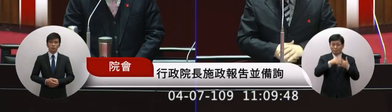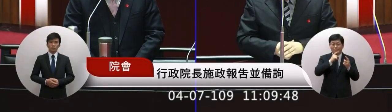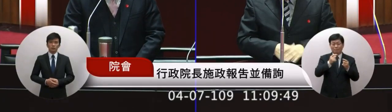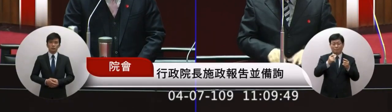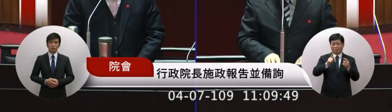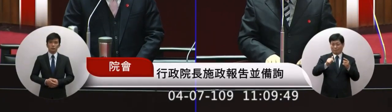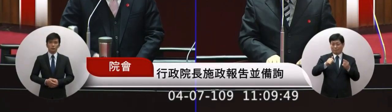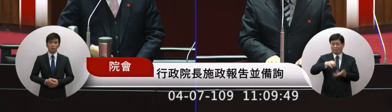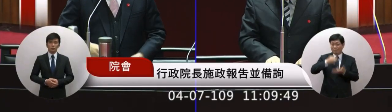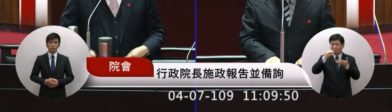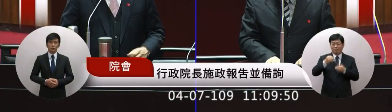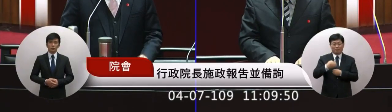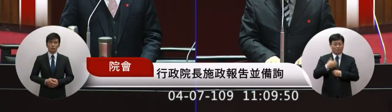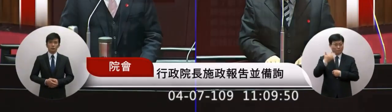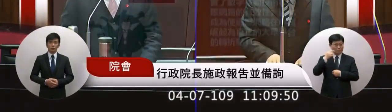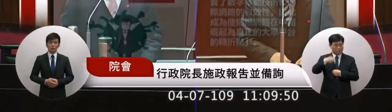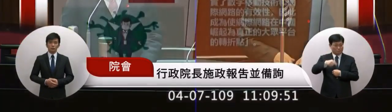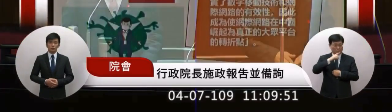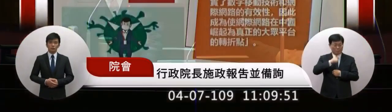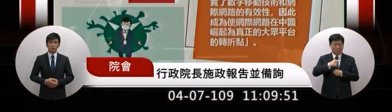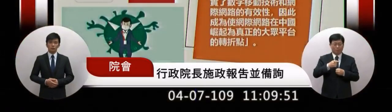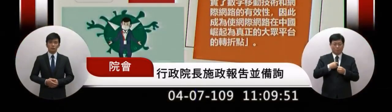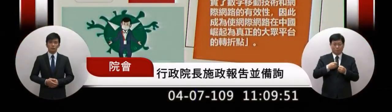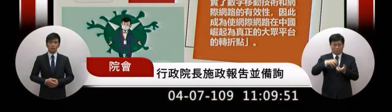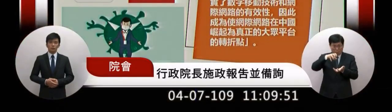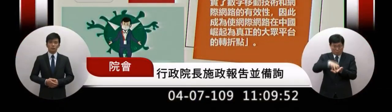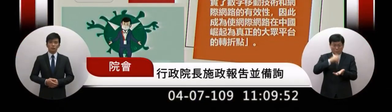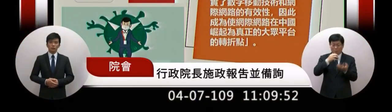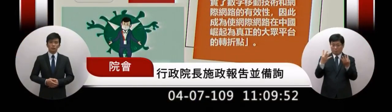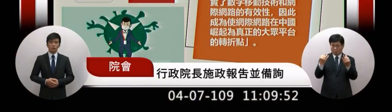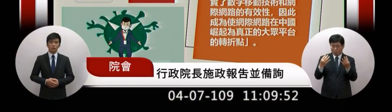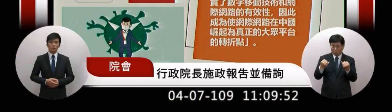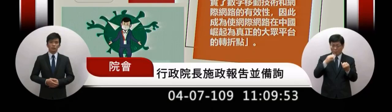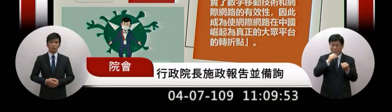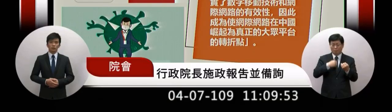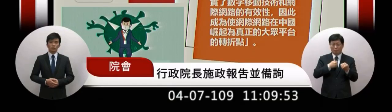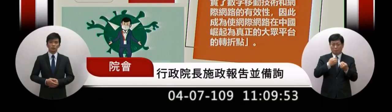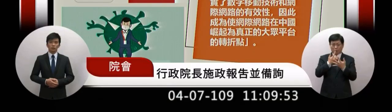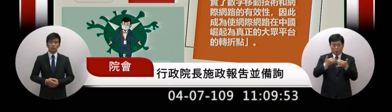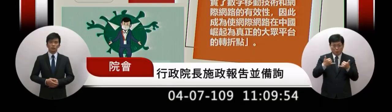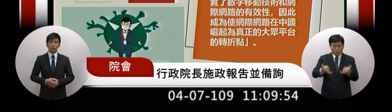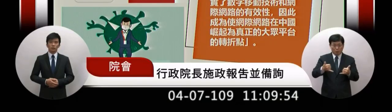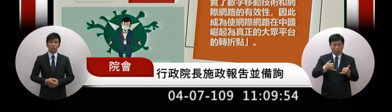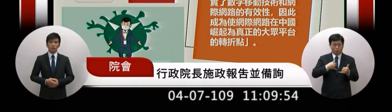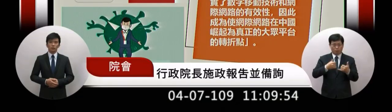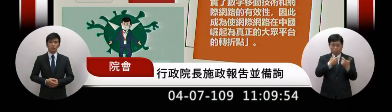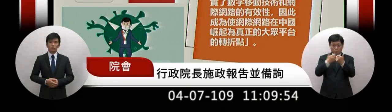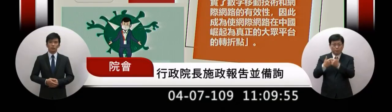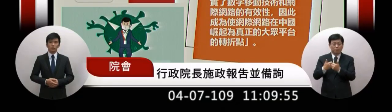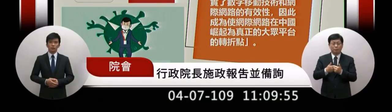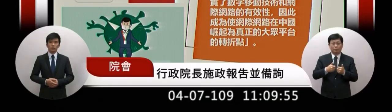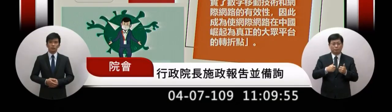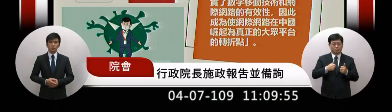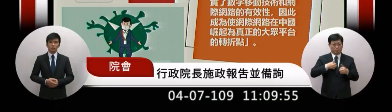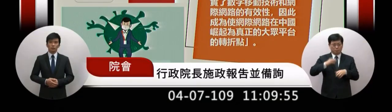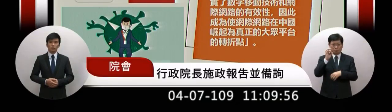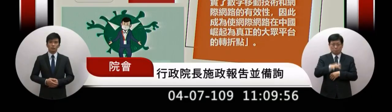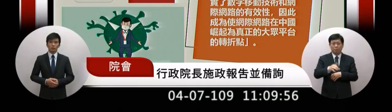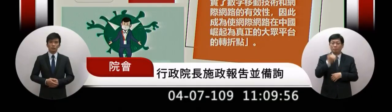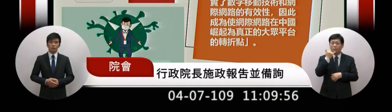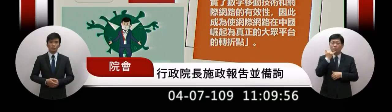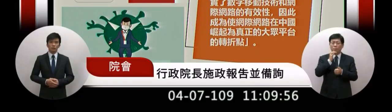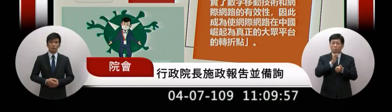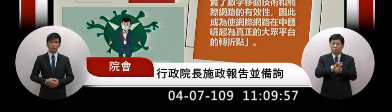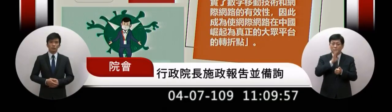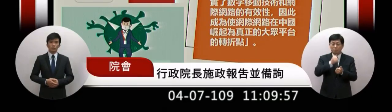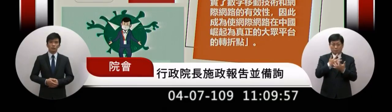者，他就提到说，非典哦证实了数字的移动技术和网际网络的有效性，那么因此